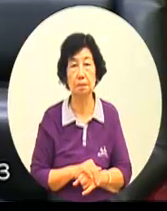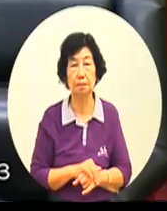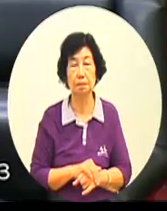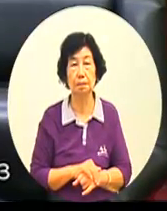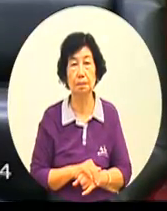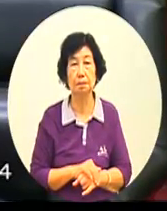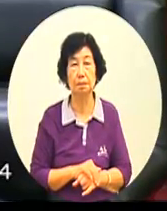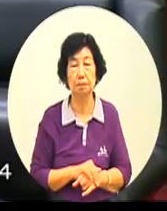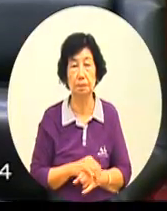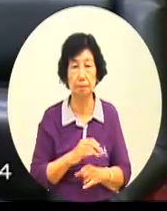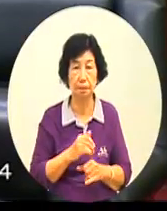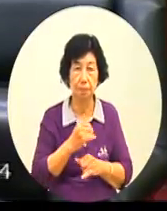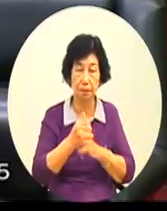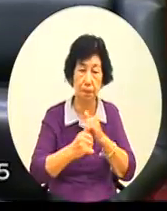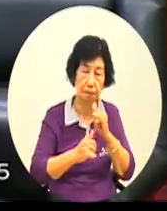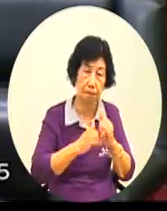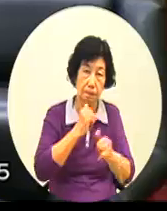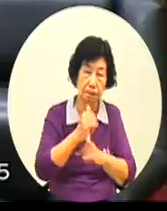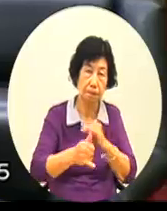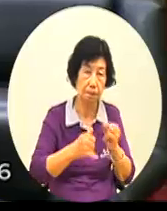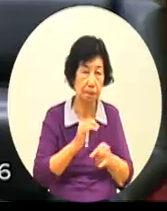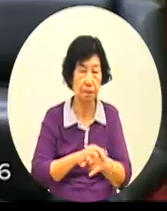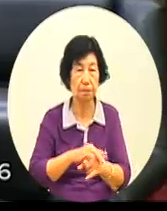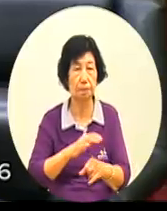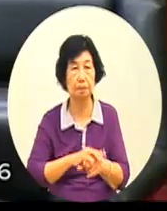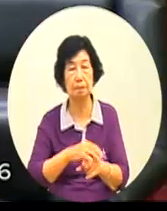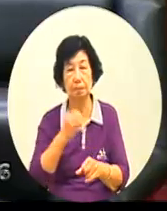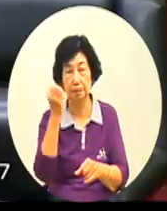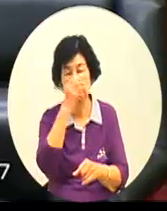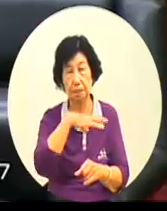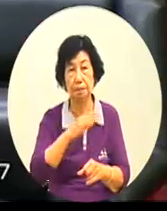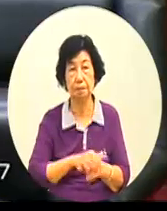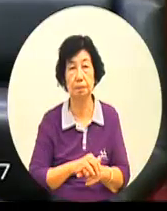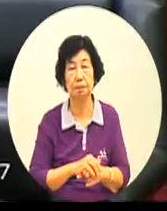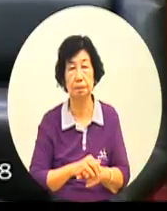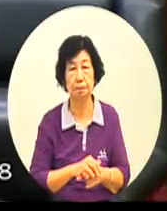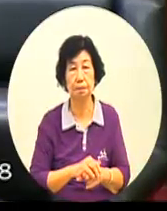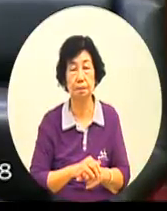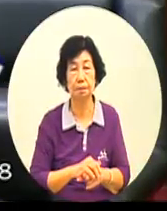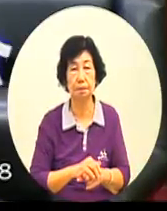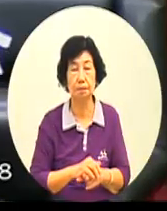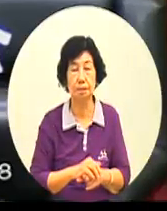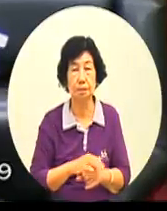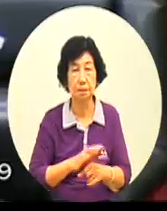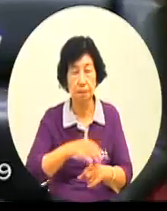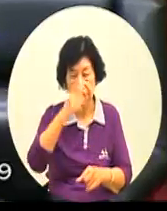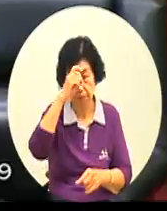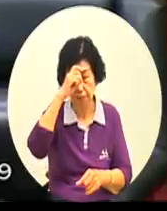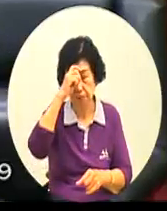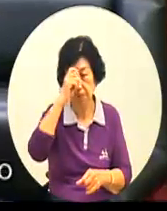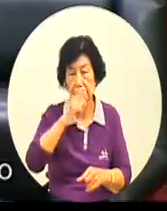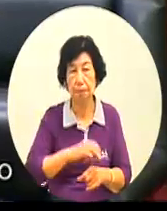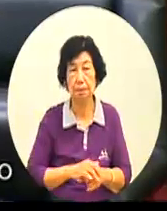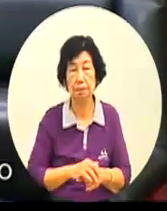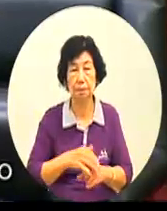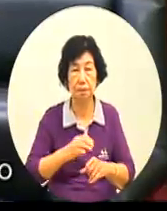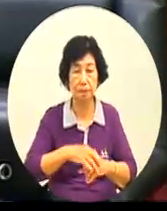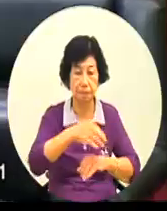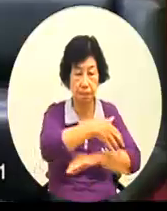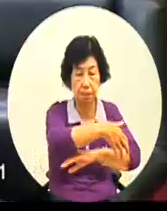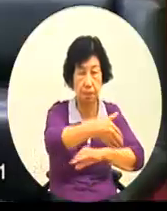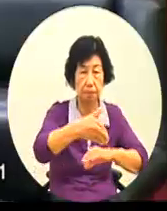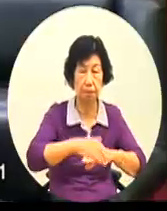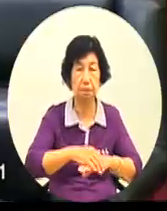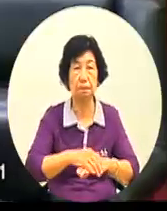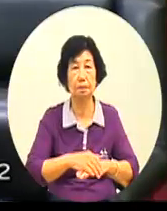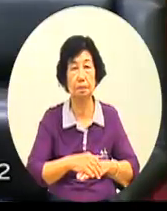很生活并不是很好。可是呢，我们最起码在期待我们的乡里面今年